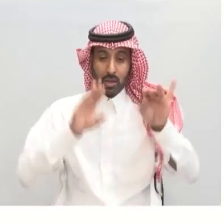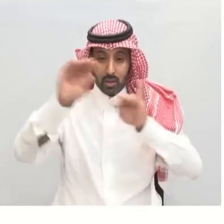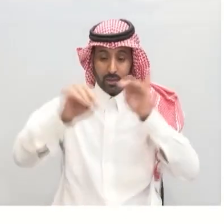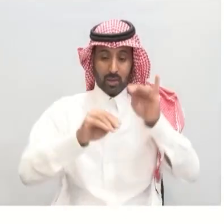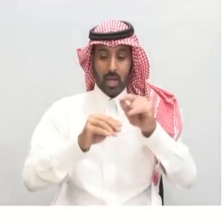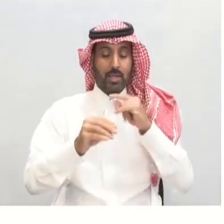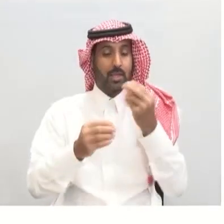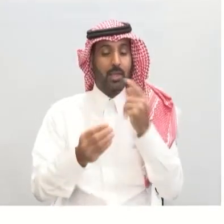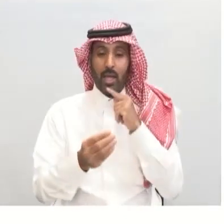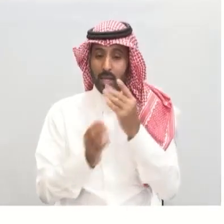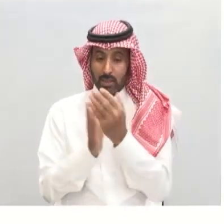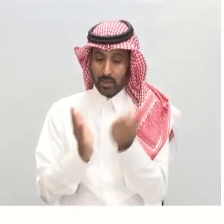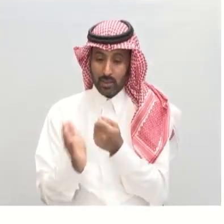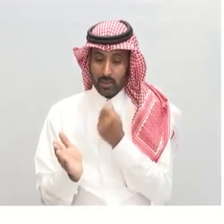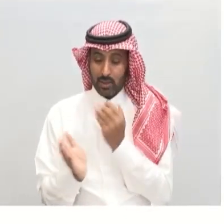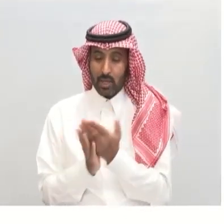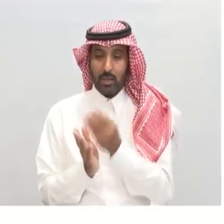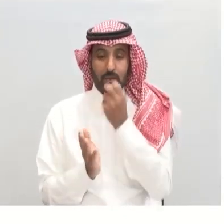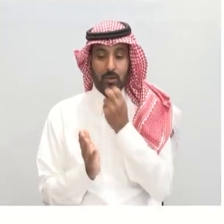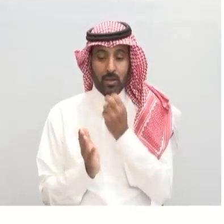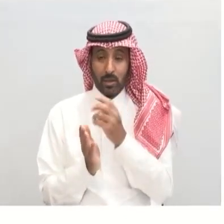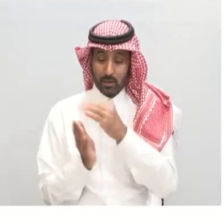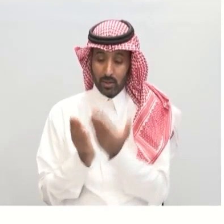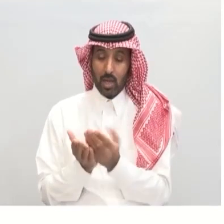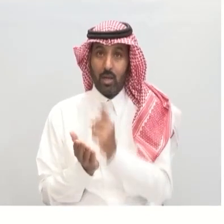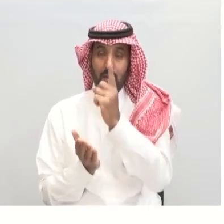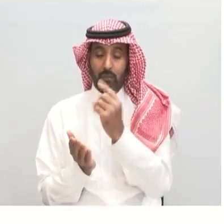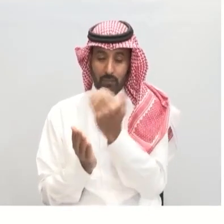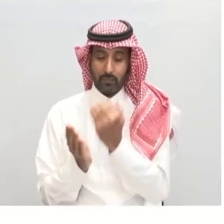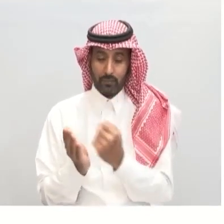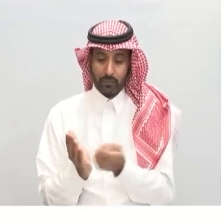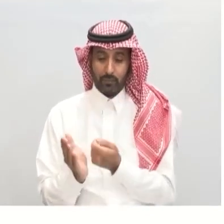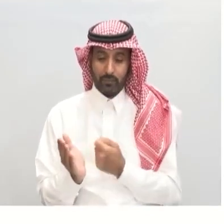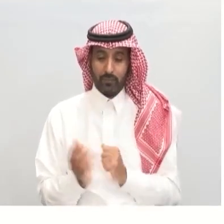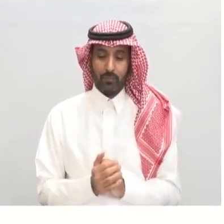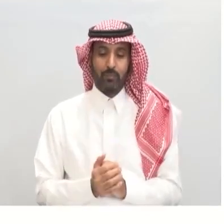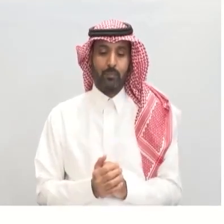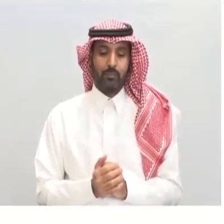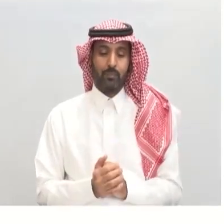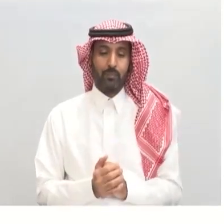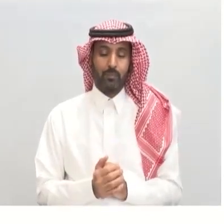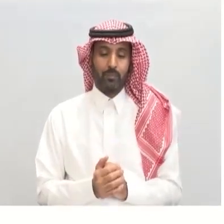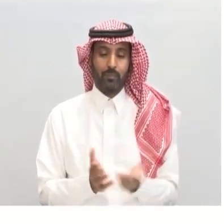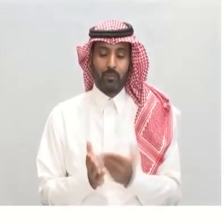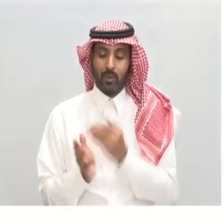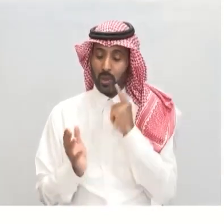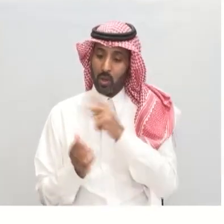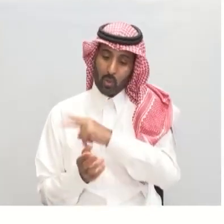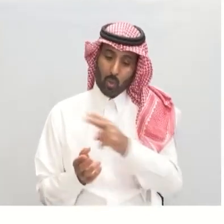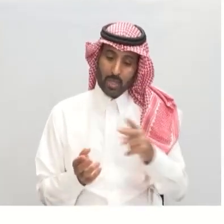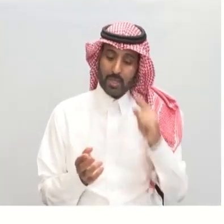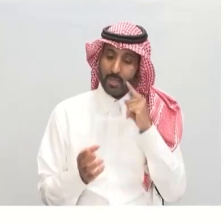اهداف درس الجمع للقران في السطور انواع جمع